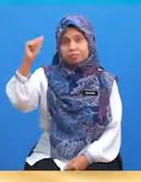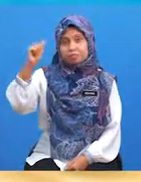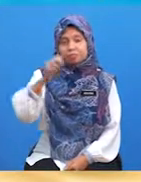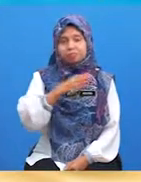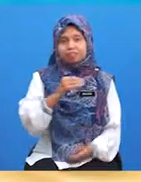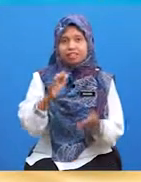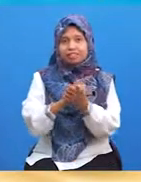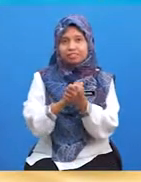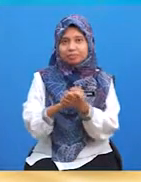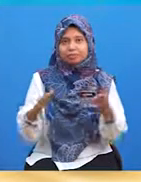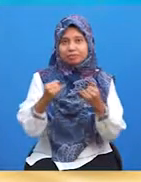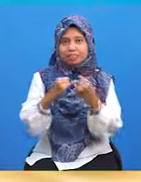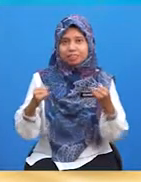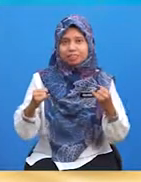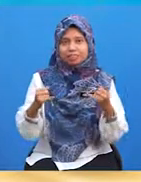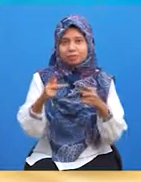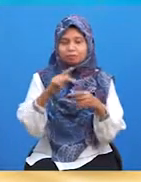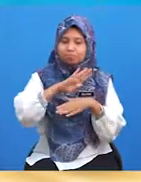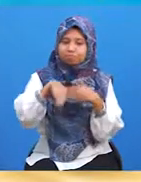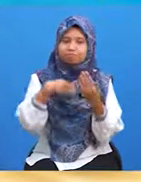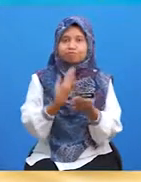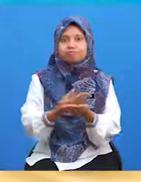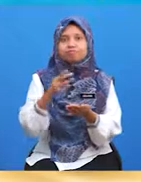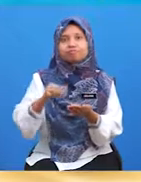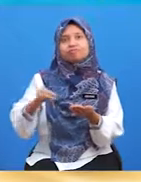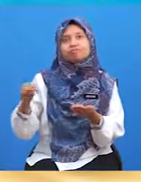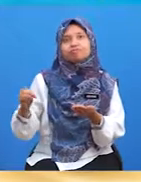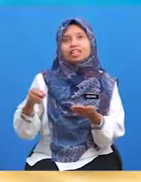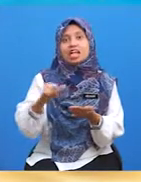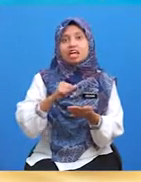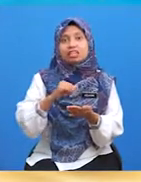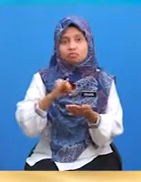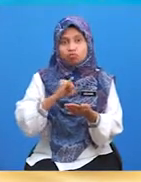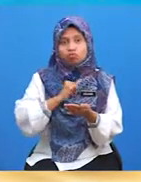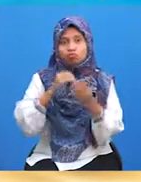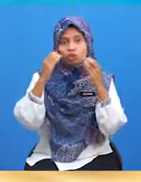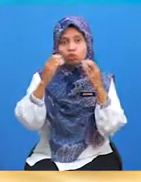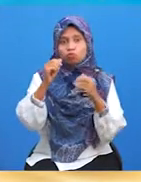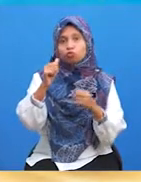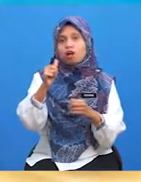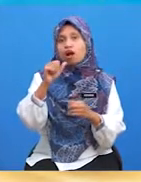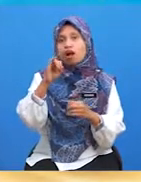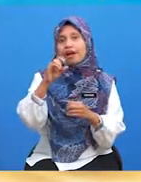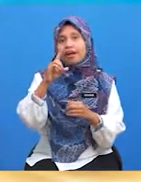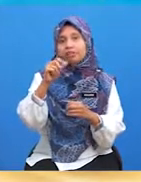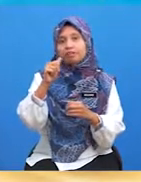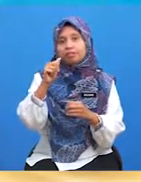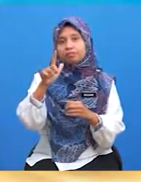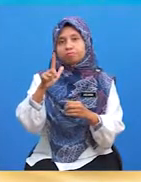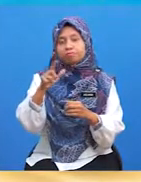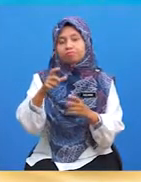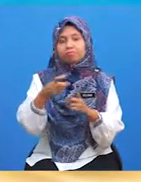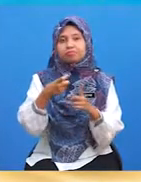Assalamualaikum dan selamat sejahtera kepada semua murid. Saya Cikgu Aidal binti Mustafa dari SMK